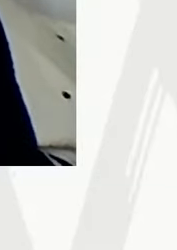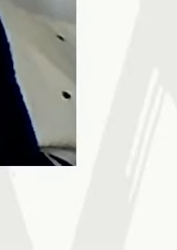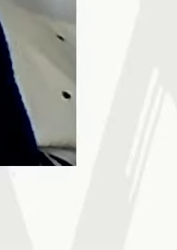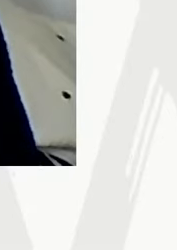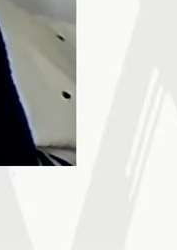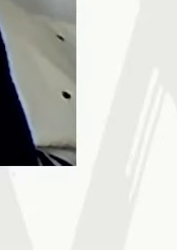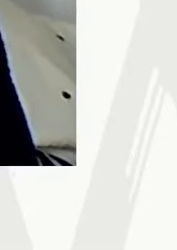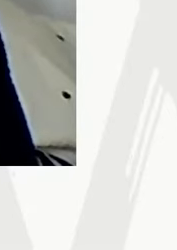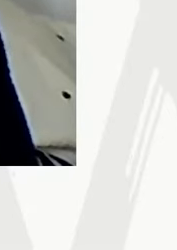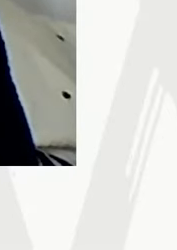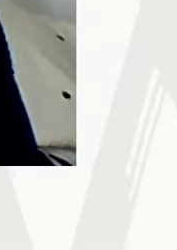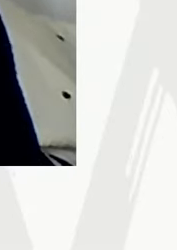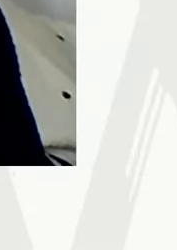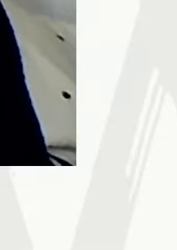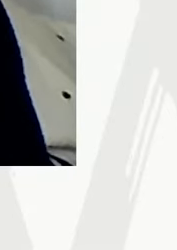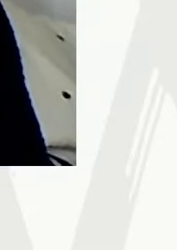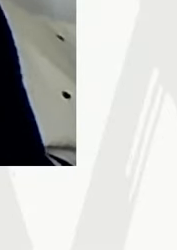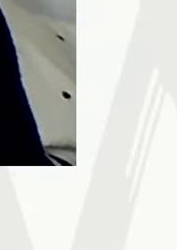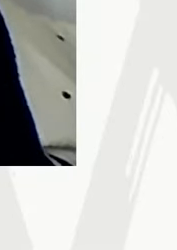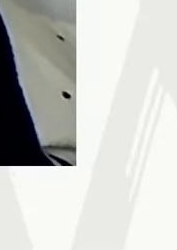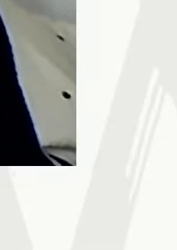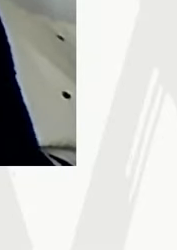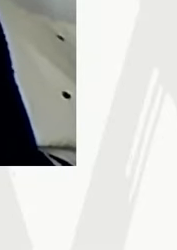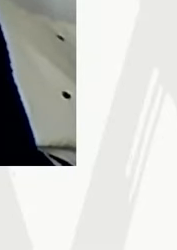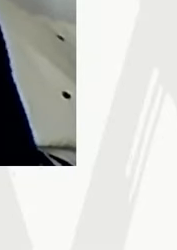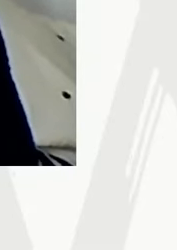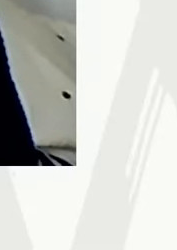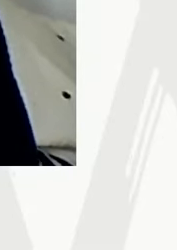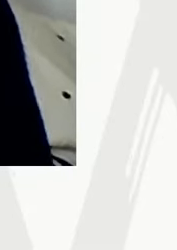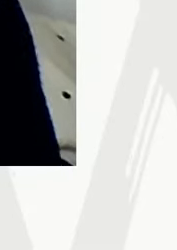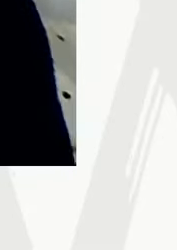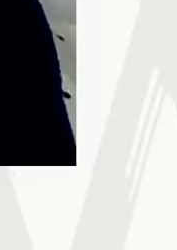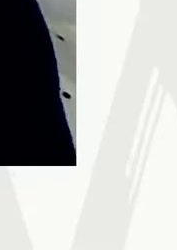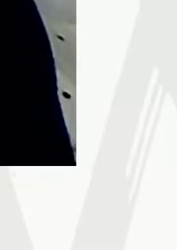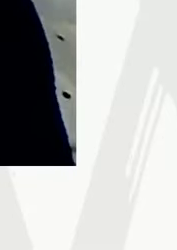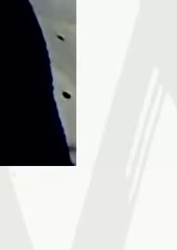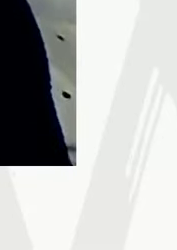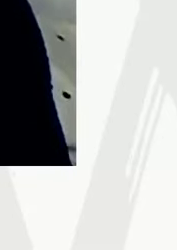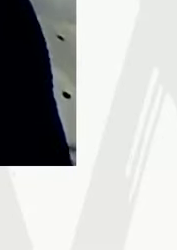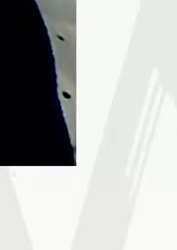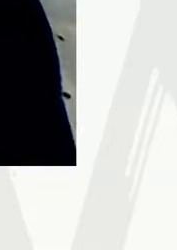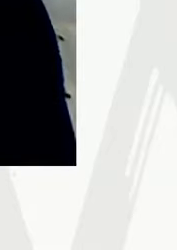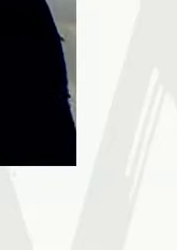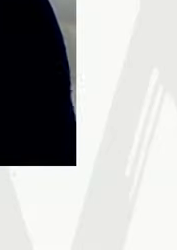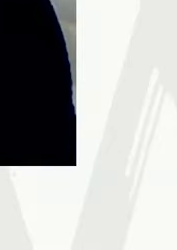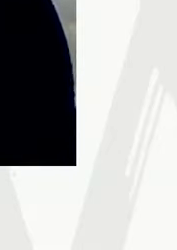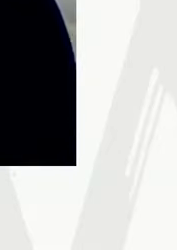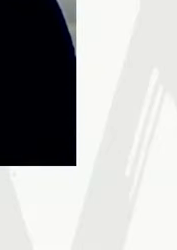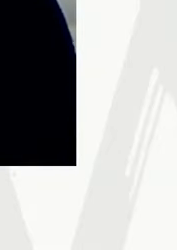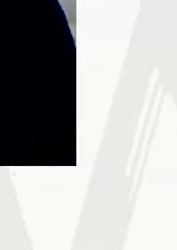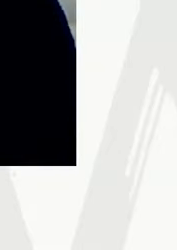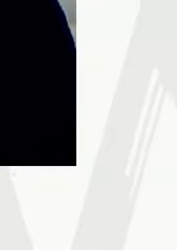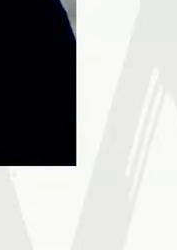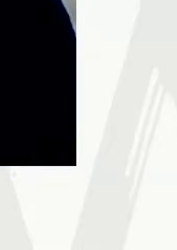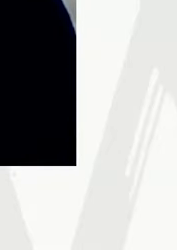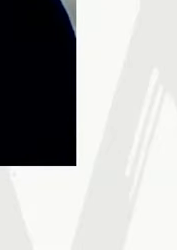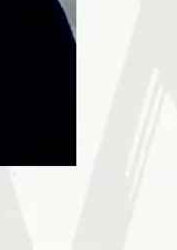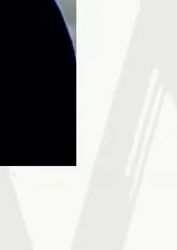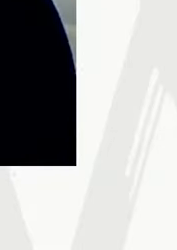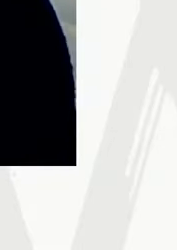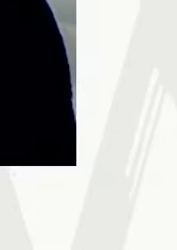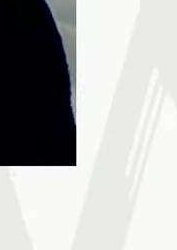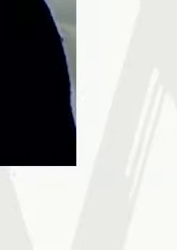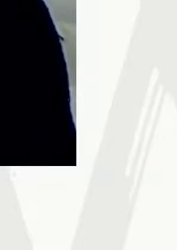la liberté s'entend et s'échange avec ce qui la